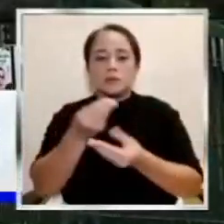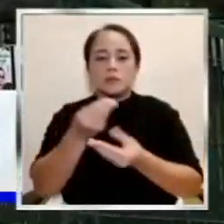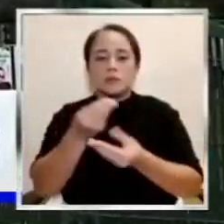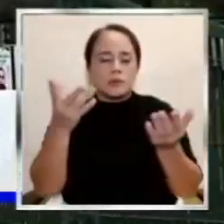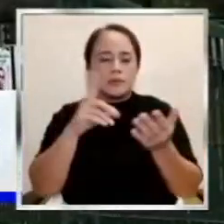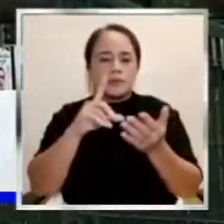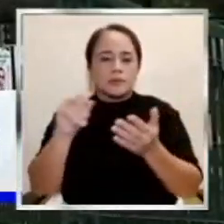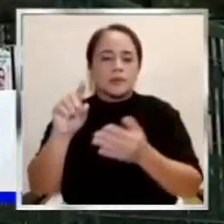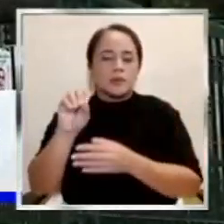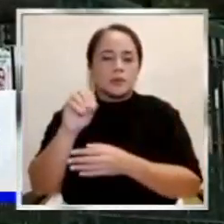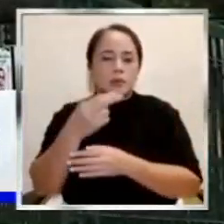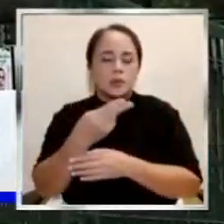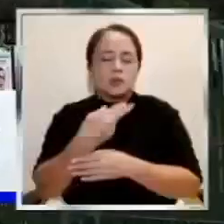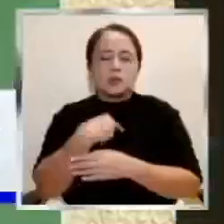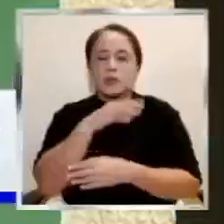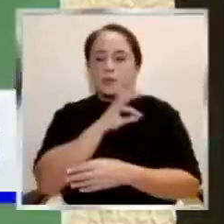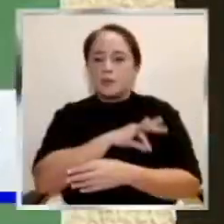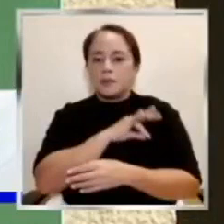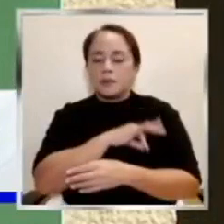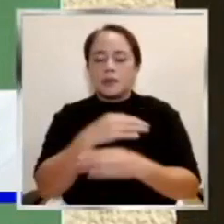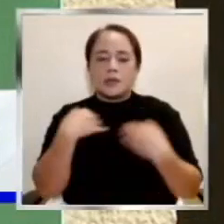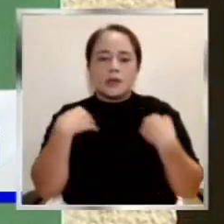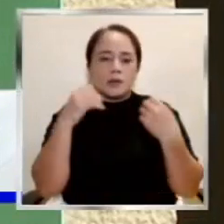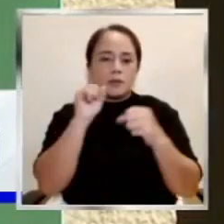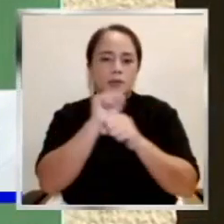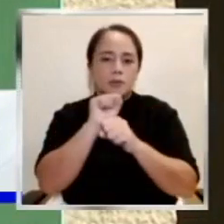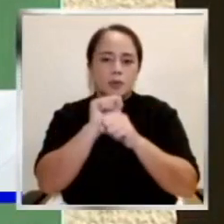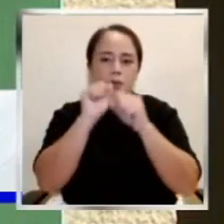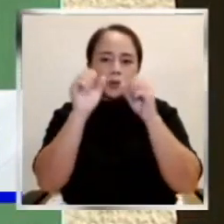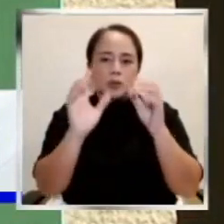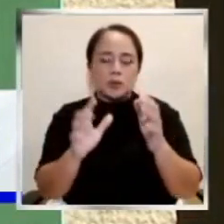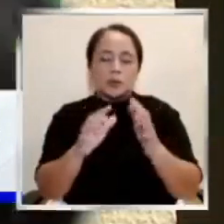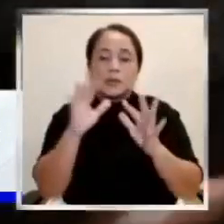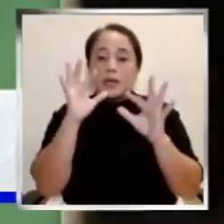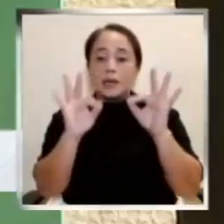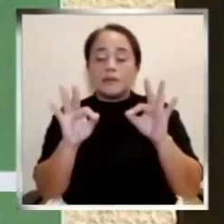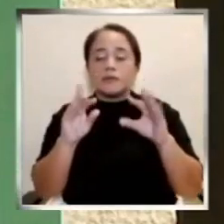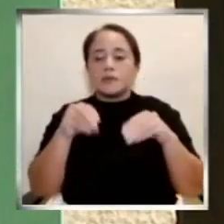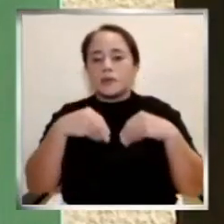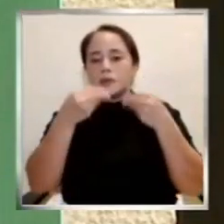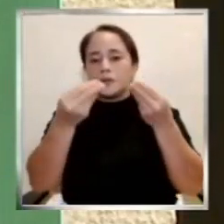ng DOH ang benepisyo ng mga healthcare worker kapag na-release na ang pondo.